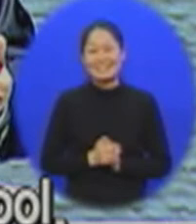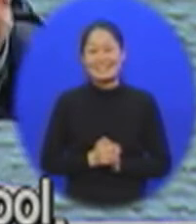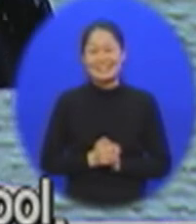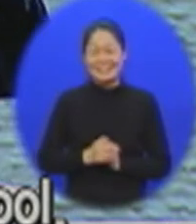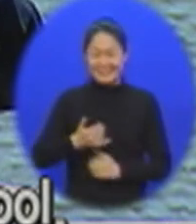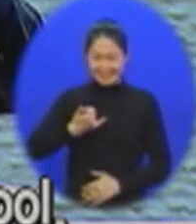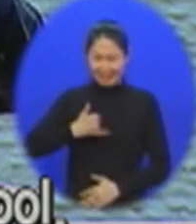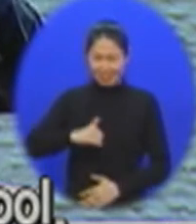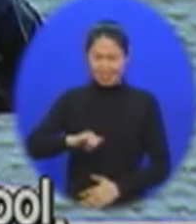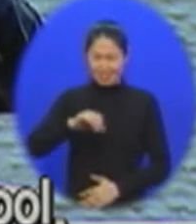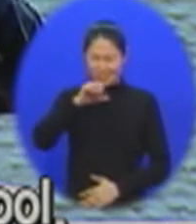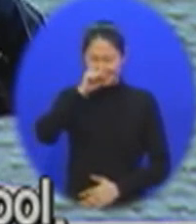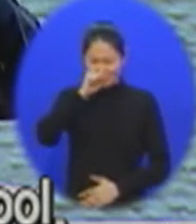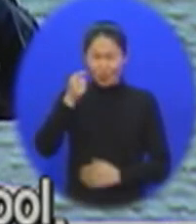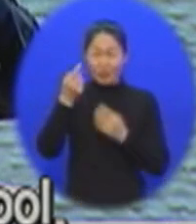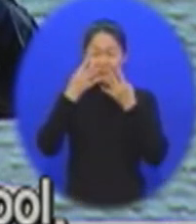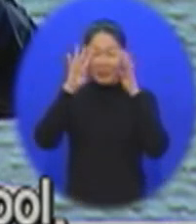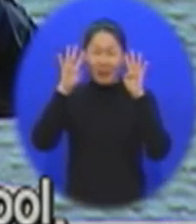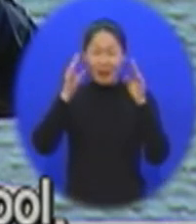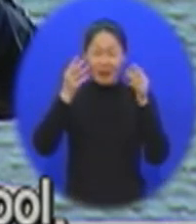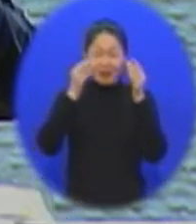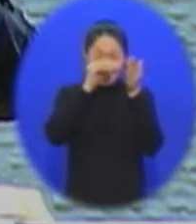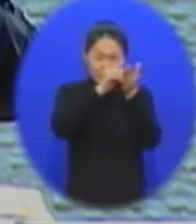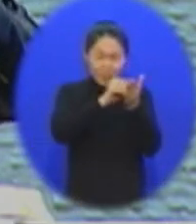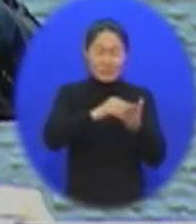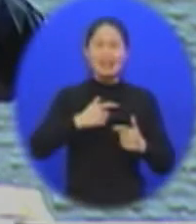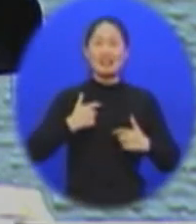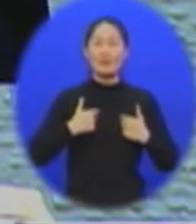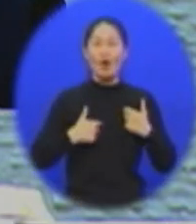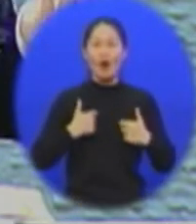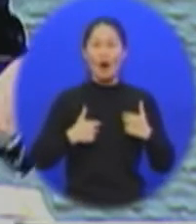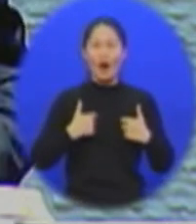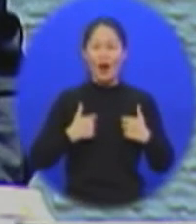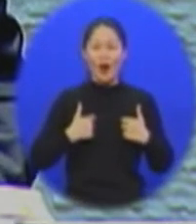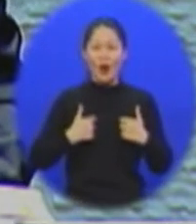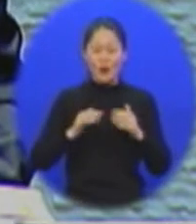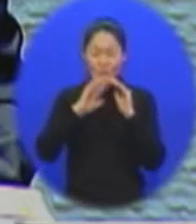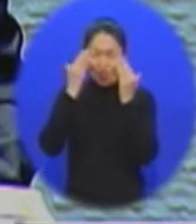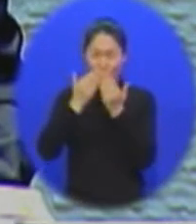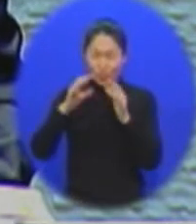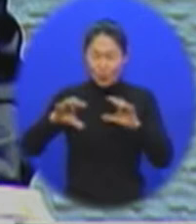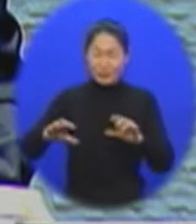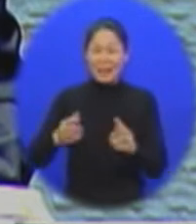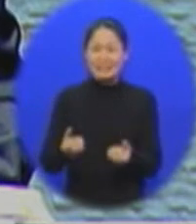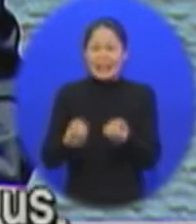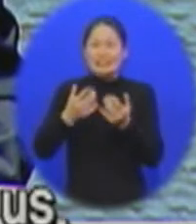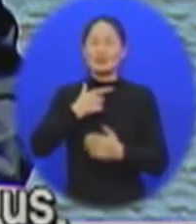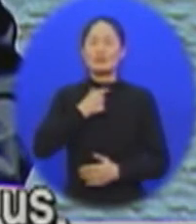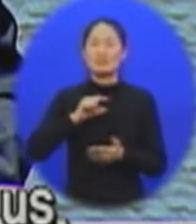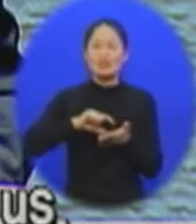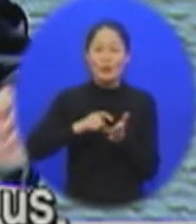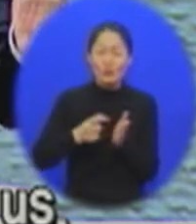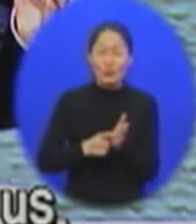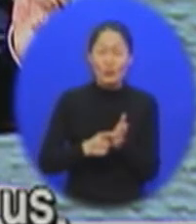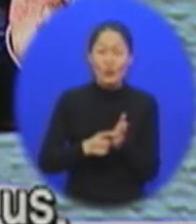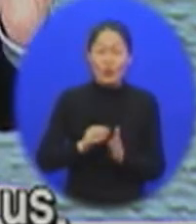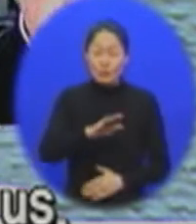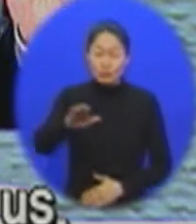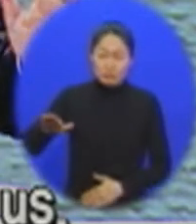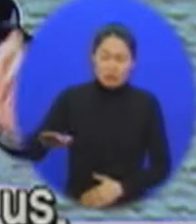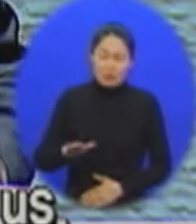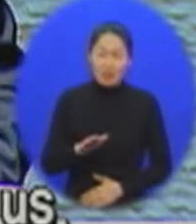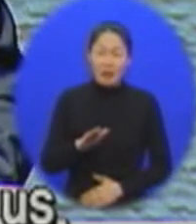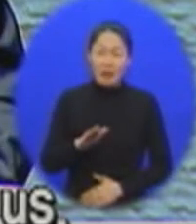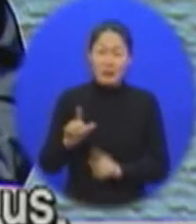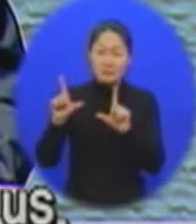자녀들이 좋은 대학 들어가면 기쁘죠 저 말 뭐 온 동네 잔치 하고 싶죠 우리가 살다가 이렇게